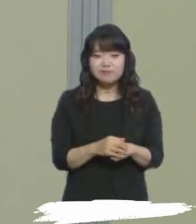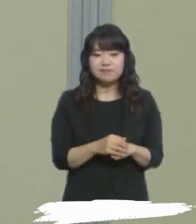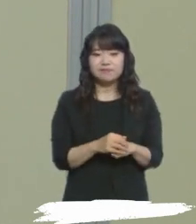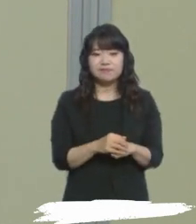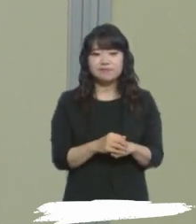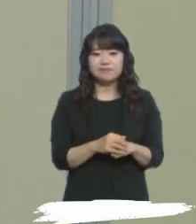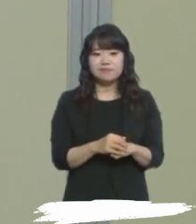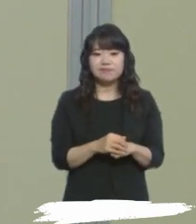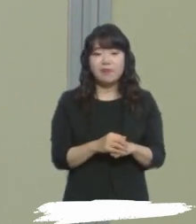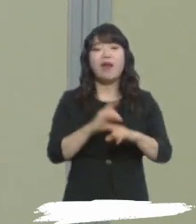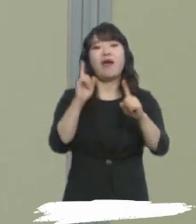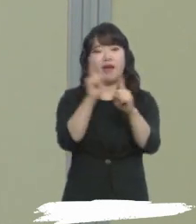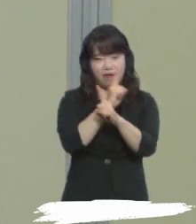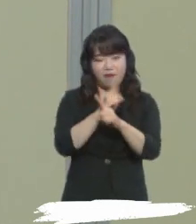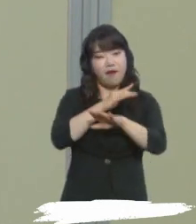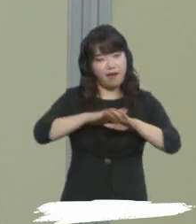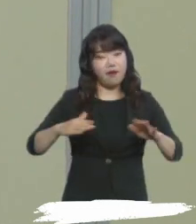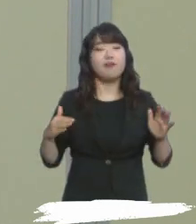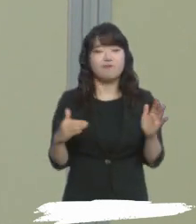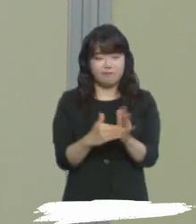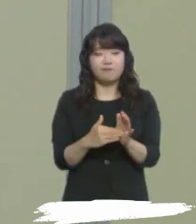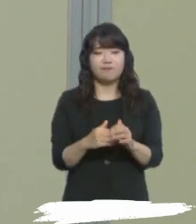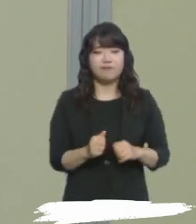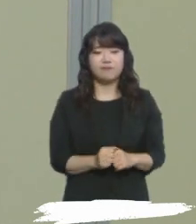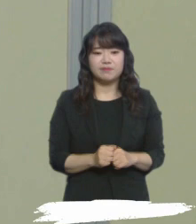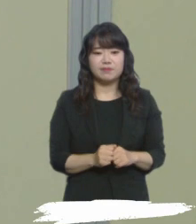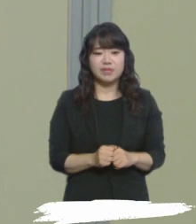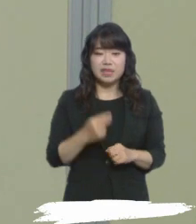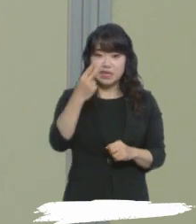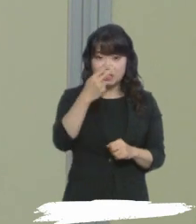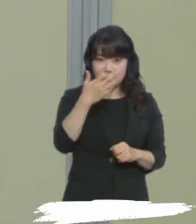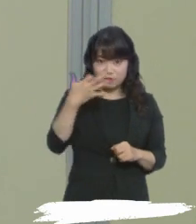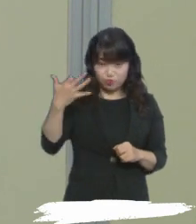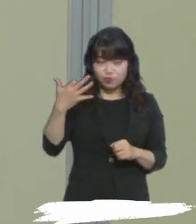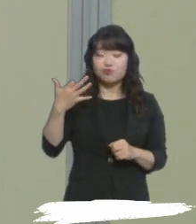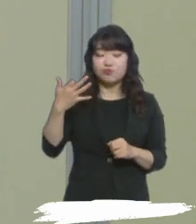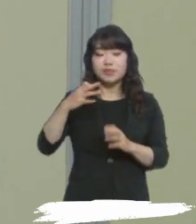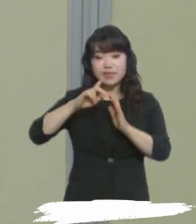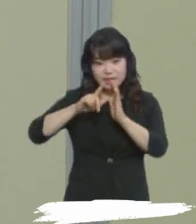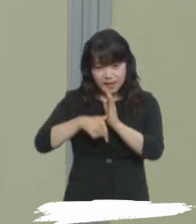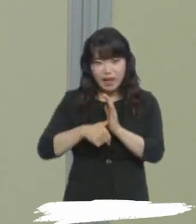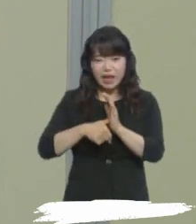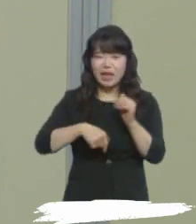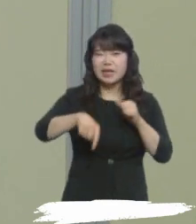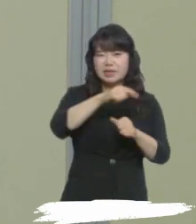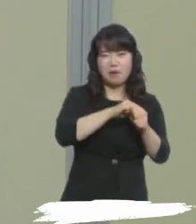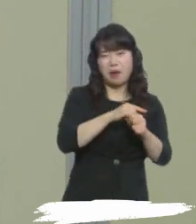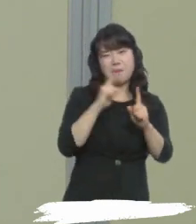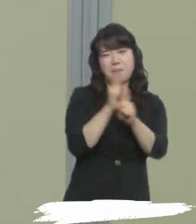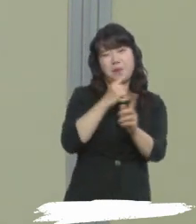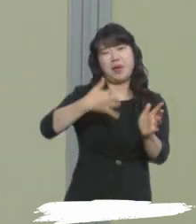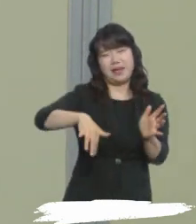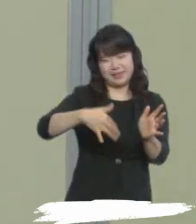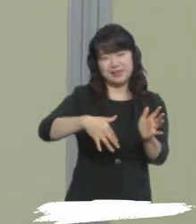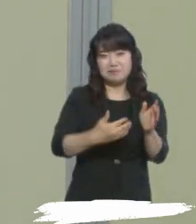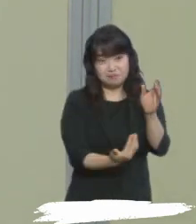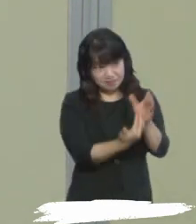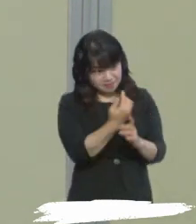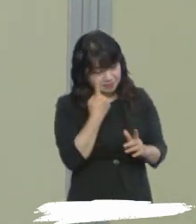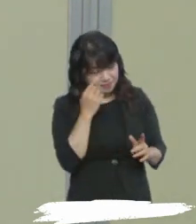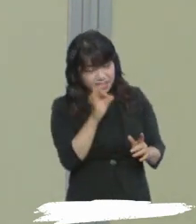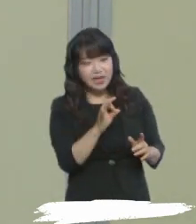완전히 그 해소를 한 상황이었었고요. 2019년도에는 그렇지 못했기 때문에